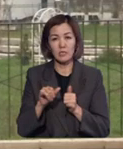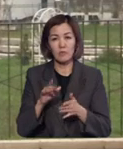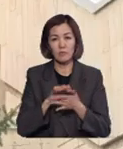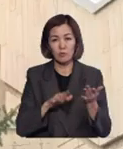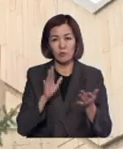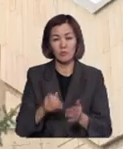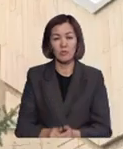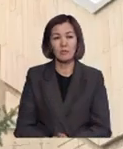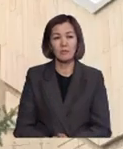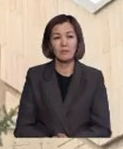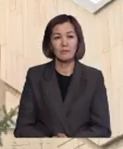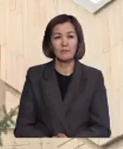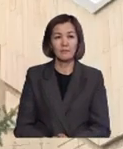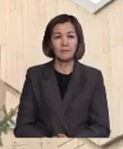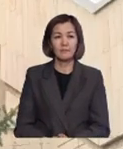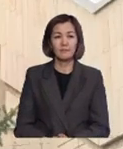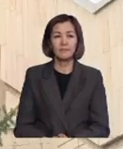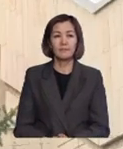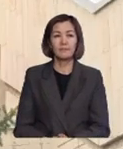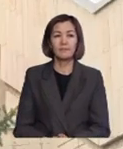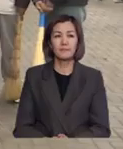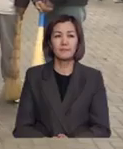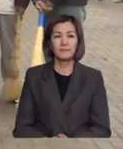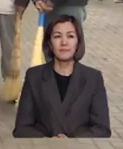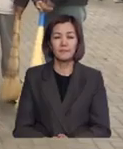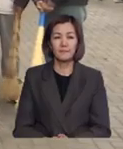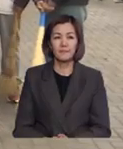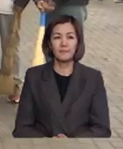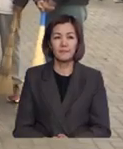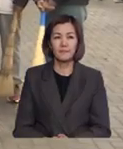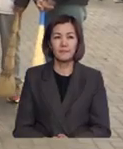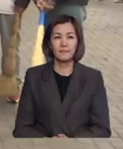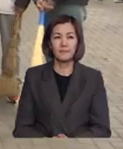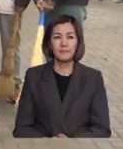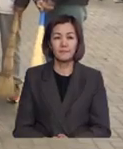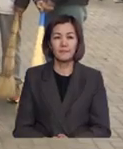жүргізілетін болады. Елдана Серікбайқызы, Мәди Байбосынов, Жетісу телеарнасы, Кербұлақ ауданынан.